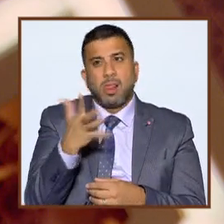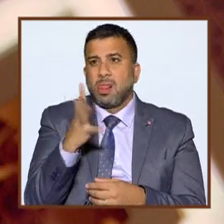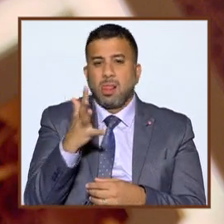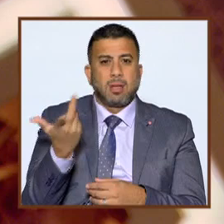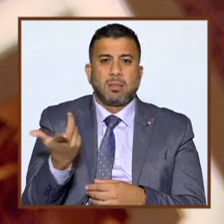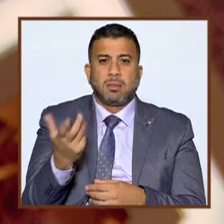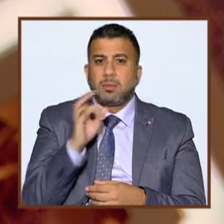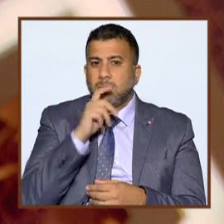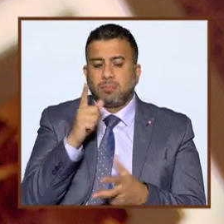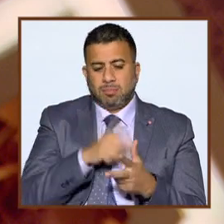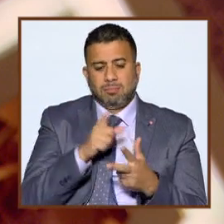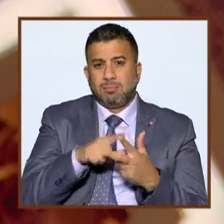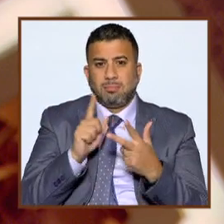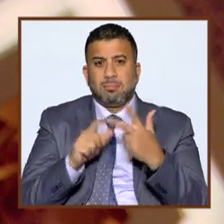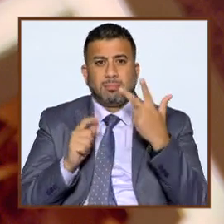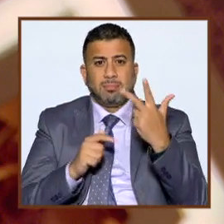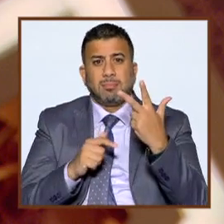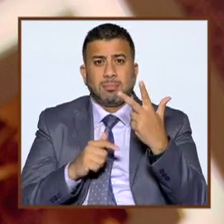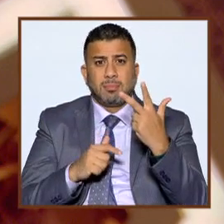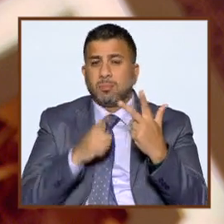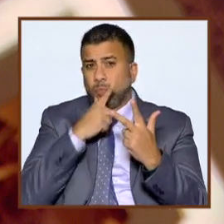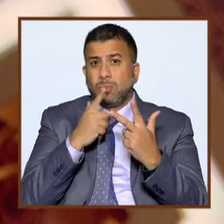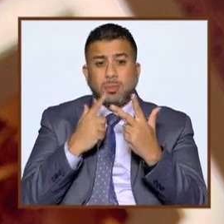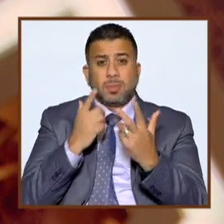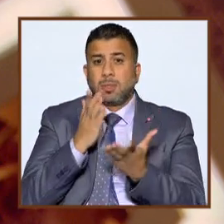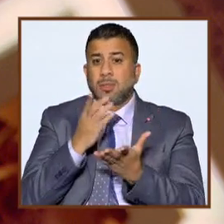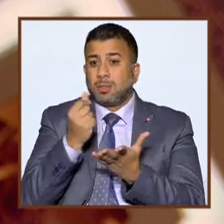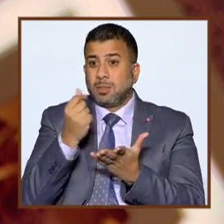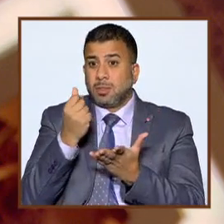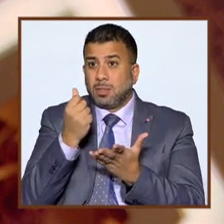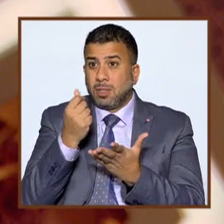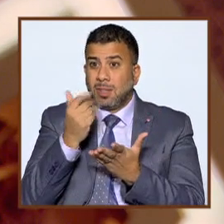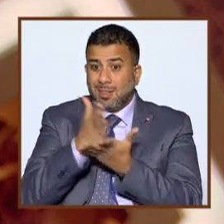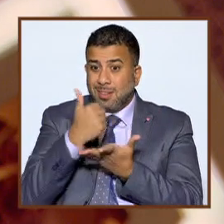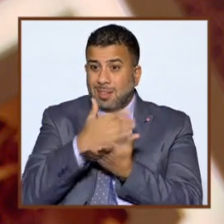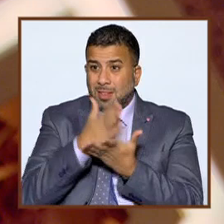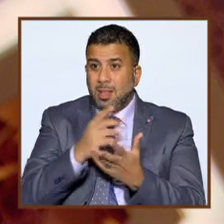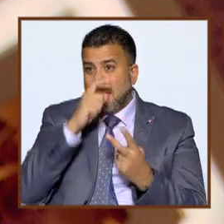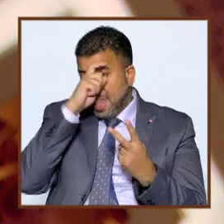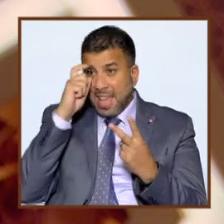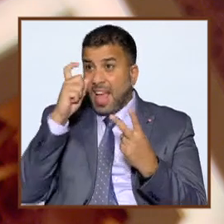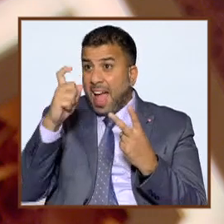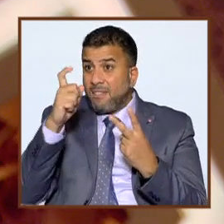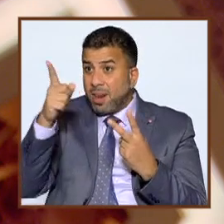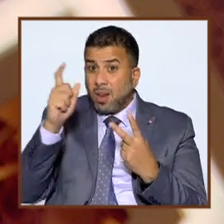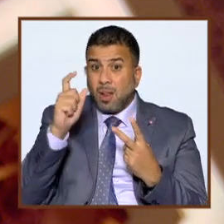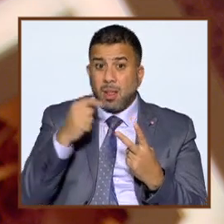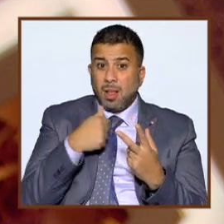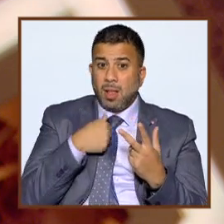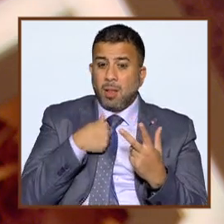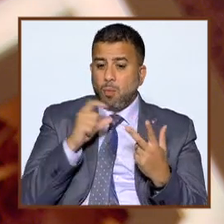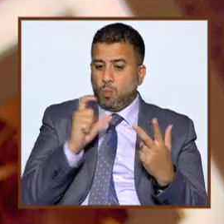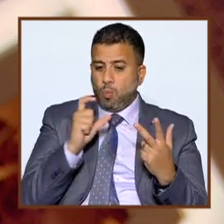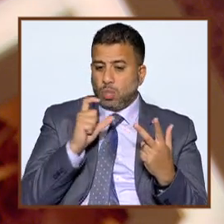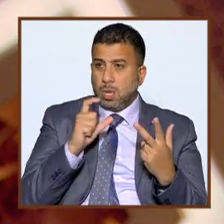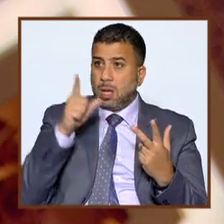في ثلاثة أشياء تسبب الحرمان من الميراث، ومن جملتها الكفر، فلا يرث المسلم الكافر،